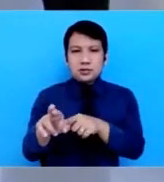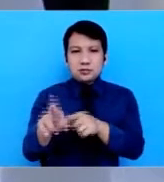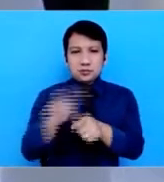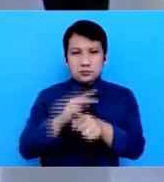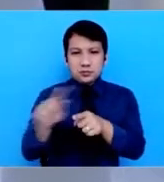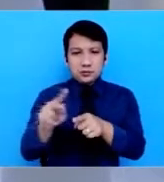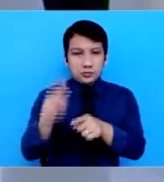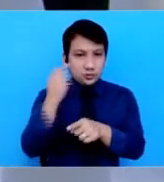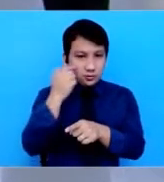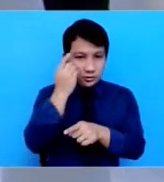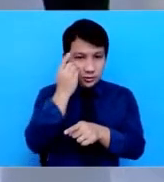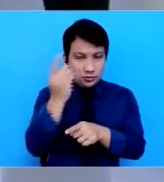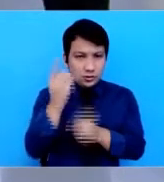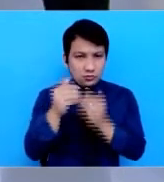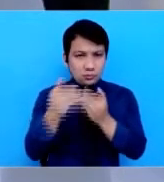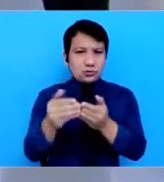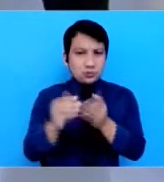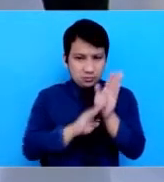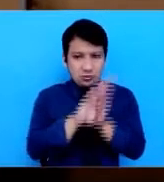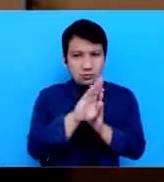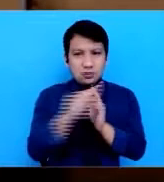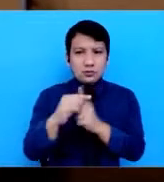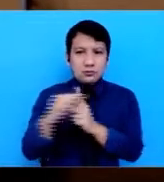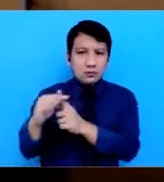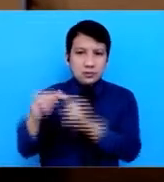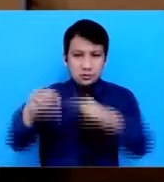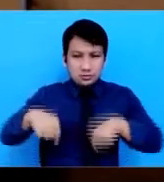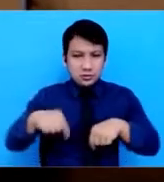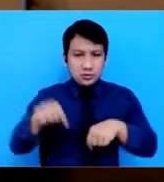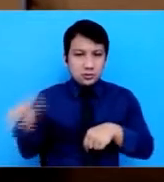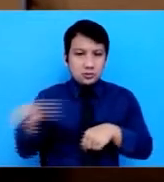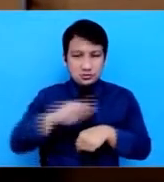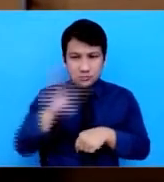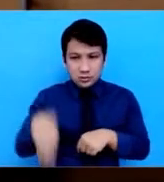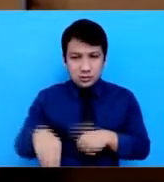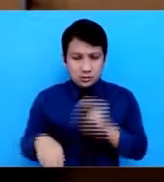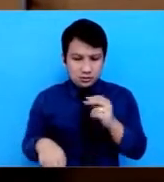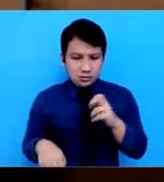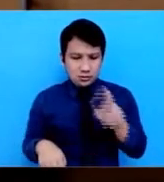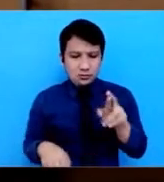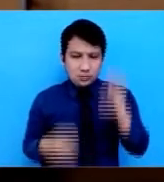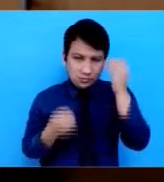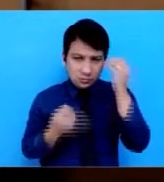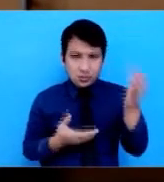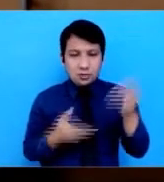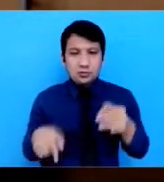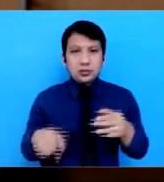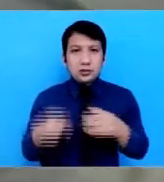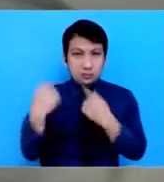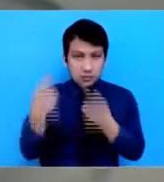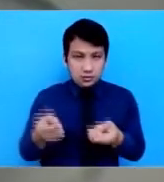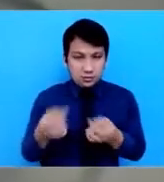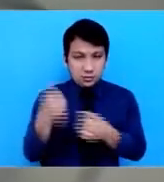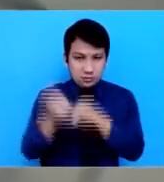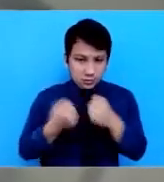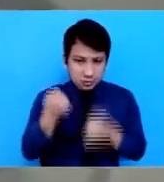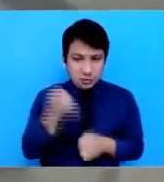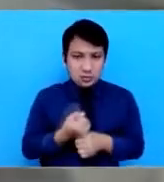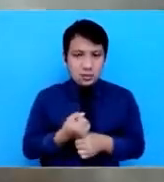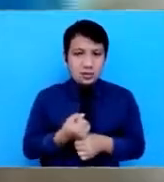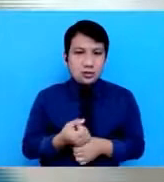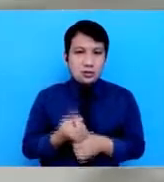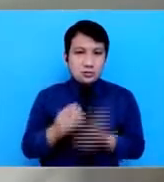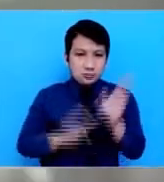David, patuloy pang tumataas ang positivity rate sa Kamaynilaan. Kaya inaasahan na sa pagtatapos ng taon, maaaring umabot